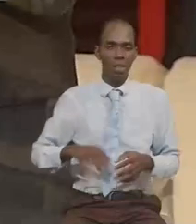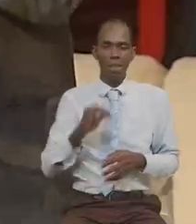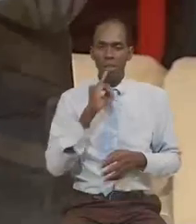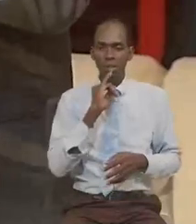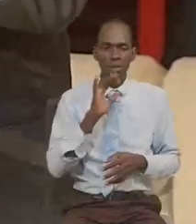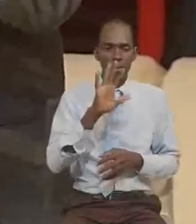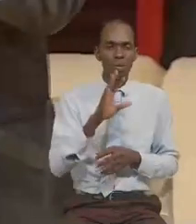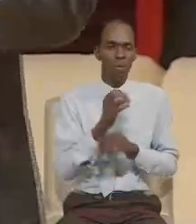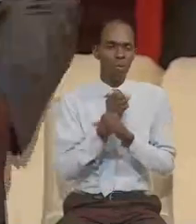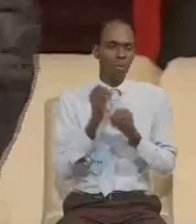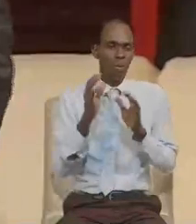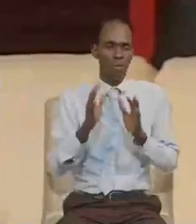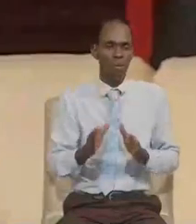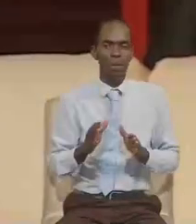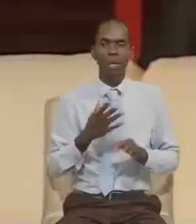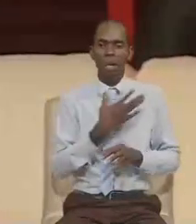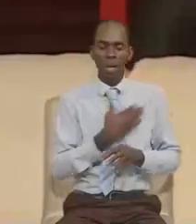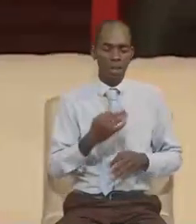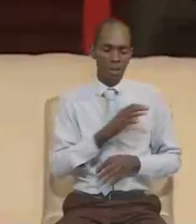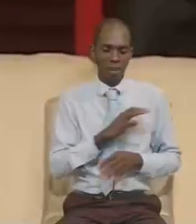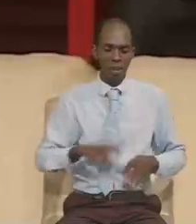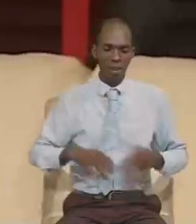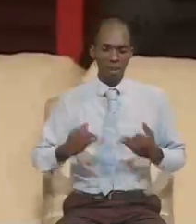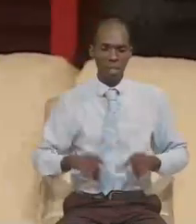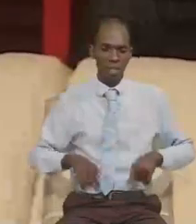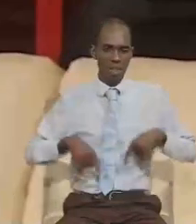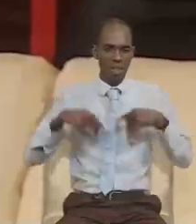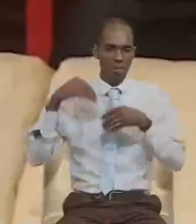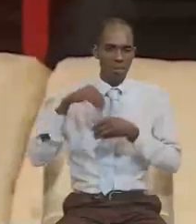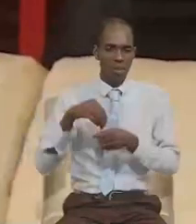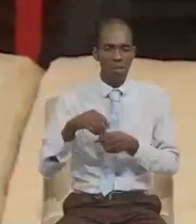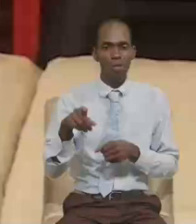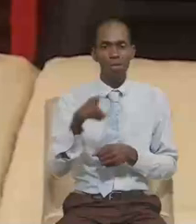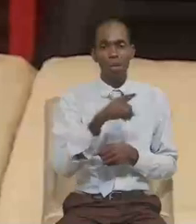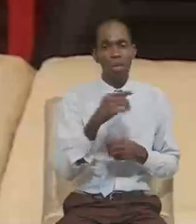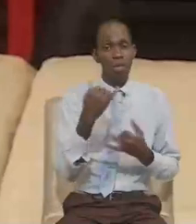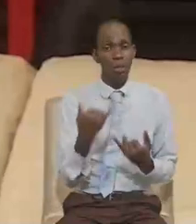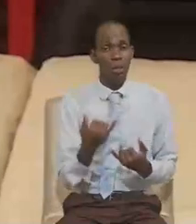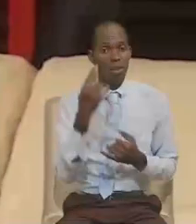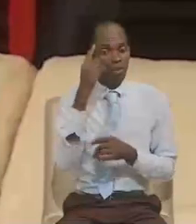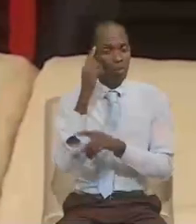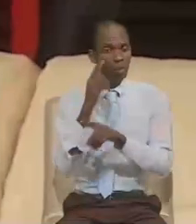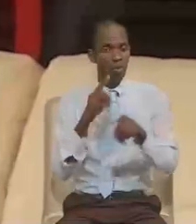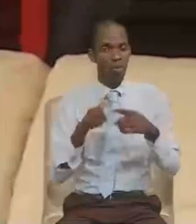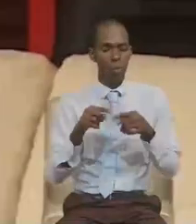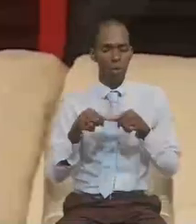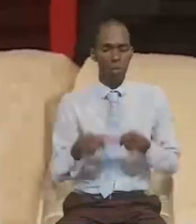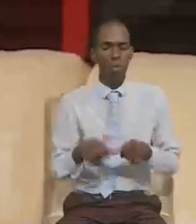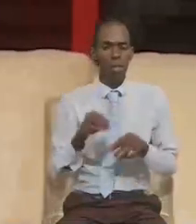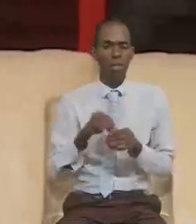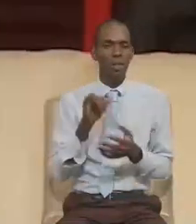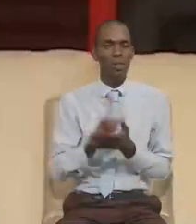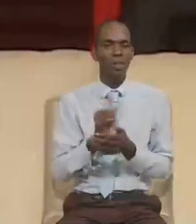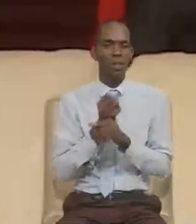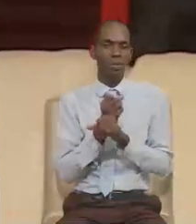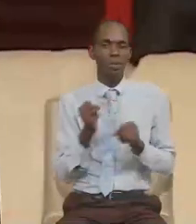Et Christ vit au-dedans de toi. Et maintenant, pourquoi tu demeures dans ce salut? Pourquoi